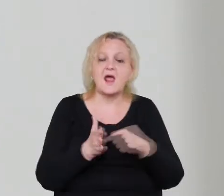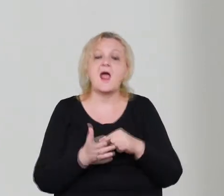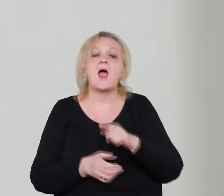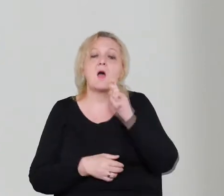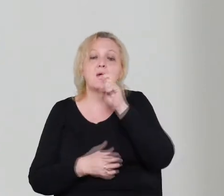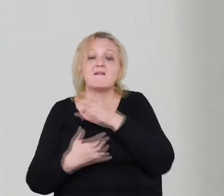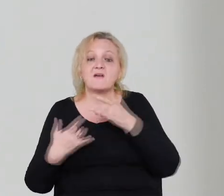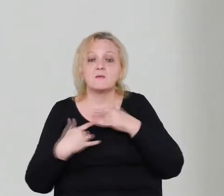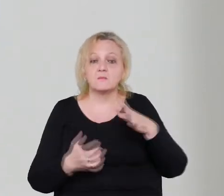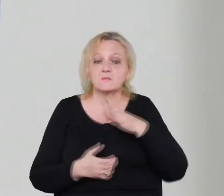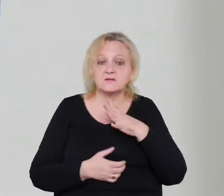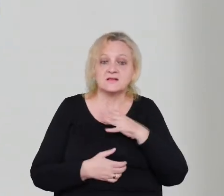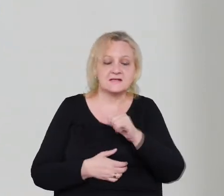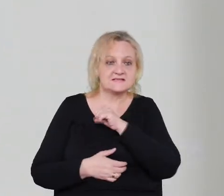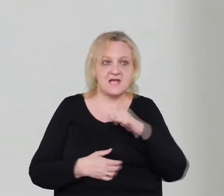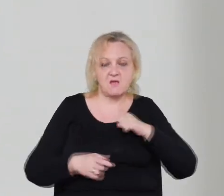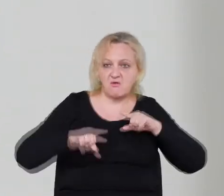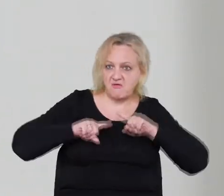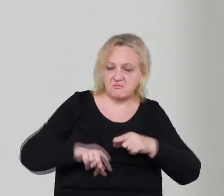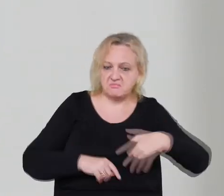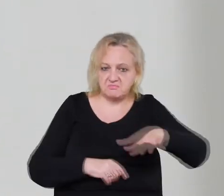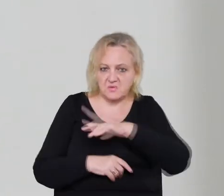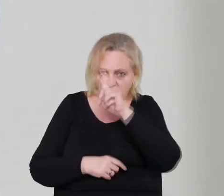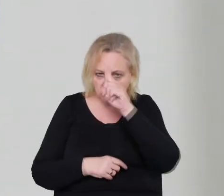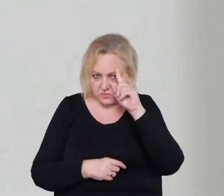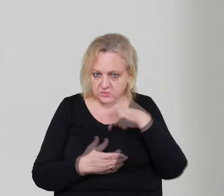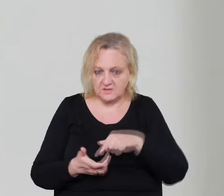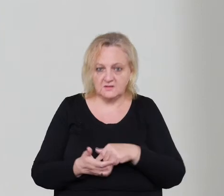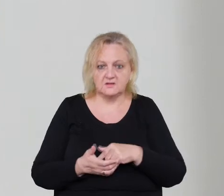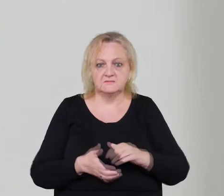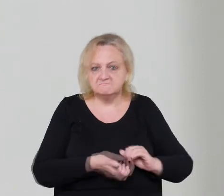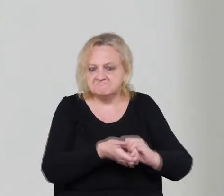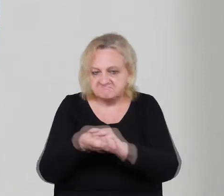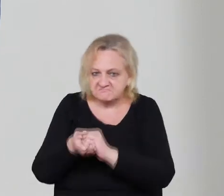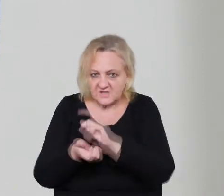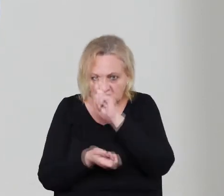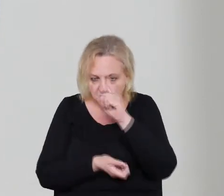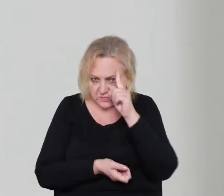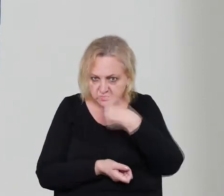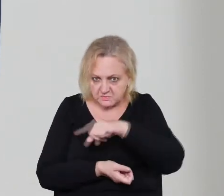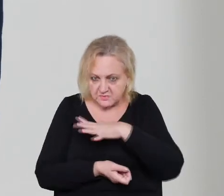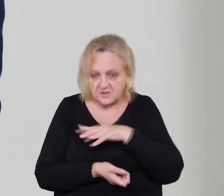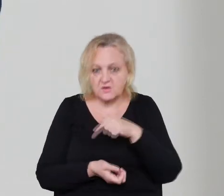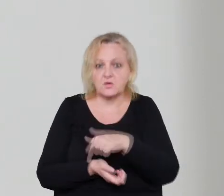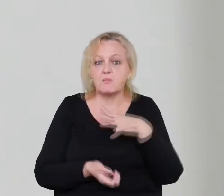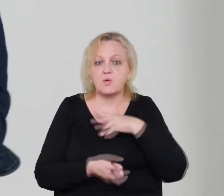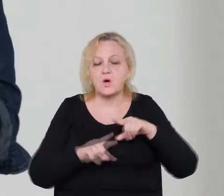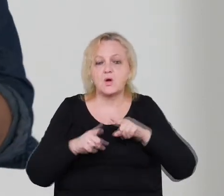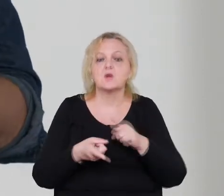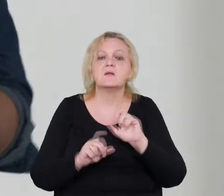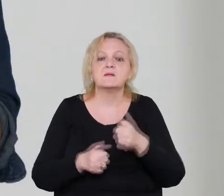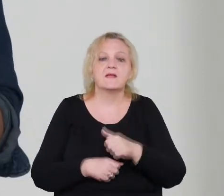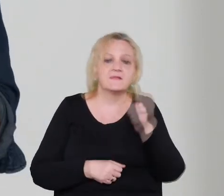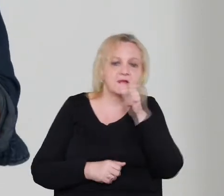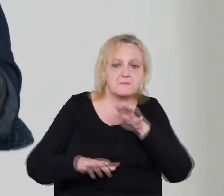Budapeszcie doszło do tak wielki samoorganizacji ludzi i wybuchu Solidarności tam były nawet organizowane takie